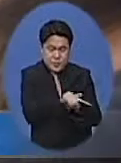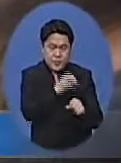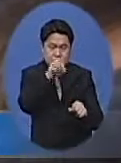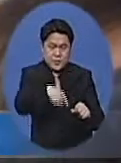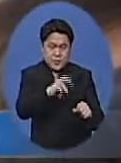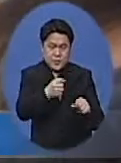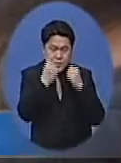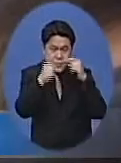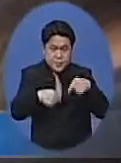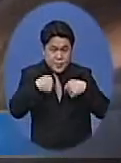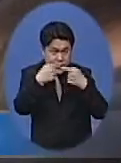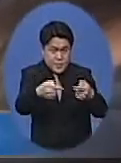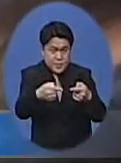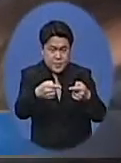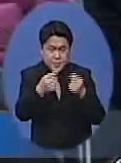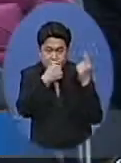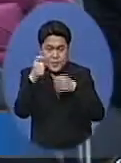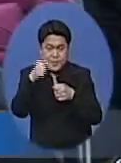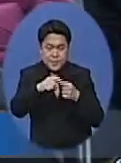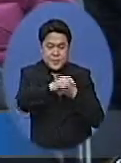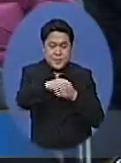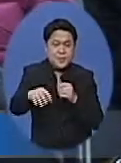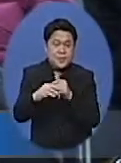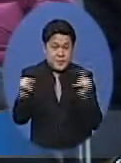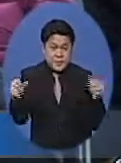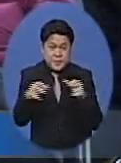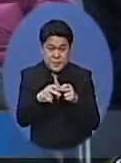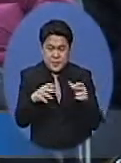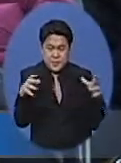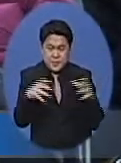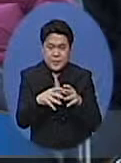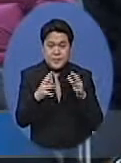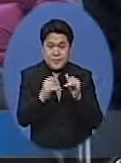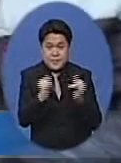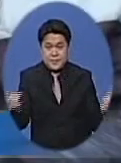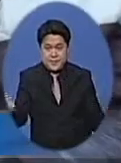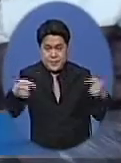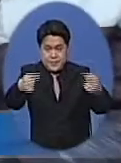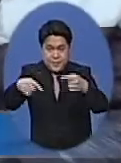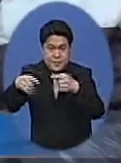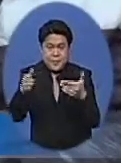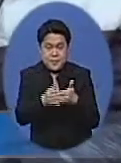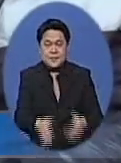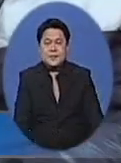회장의 취임을 기념하기 위해 지역 주민과 장애인들을 비롯한 많은 내외빈들이